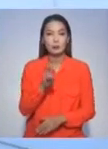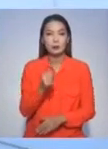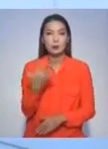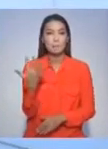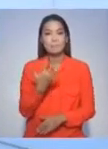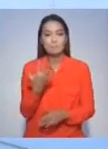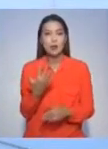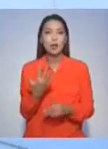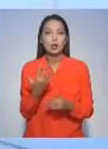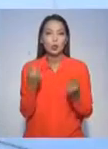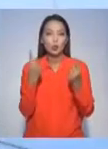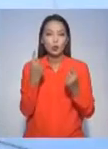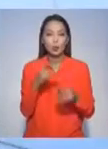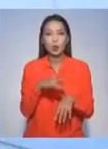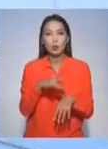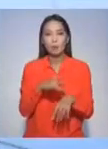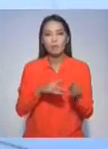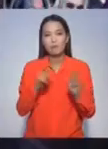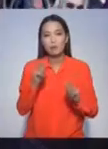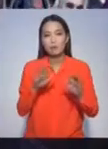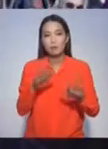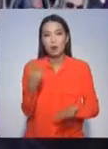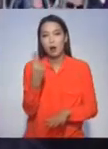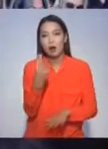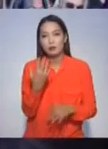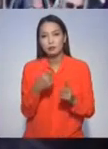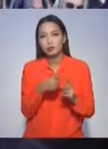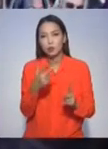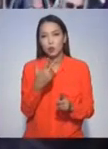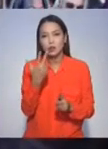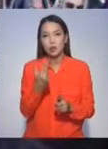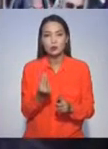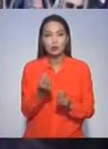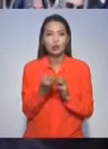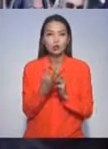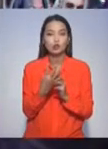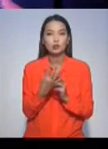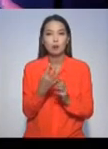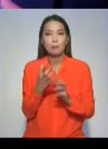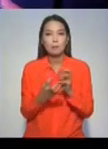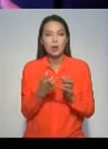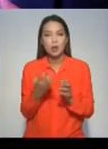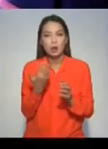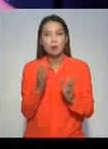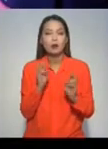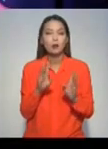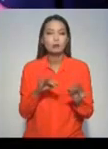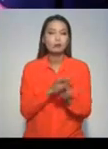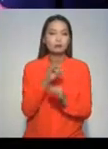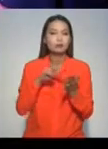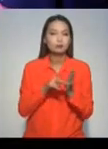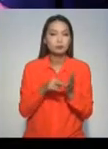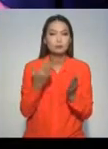юбилейного Нобелевского фестиваля в Астане. В течение 3 дней 14 лауреатов мировой премии будут обсуждать, как сделать глобальное образование и